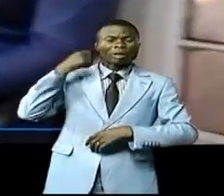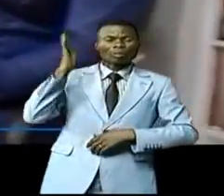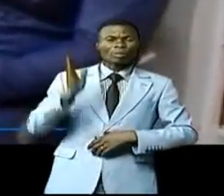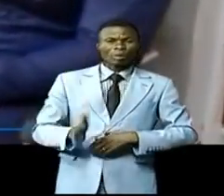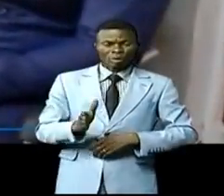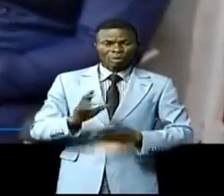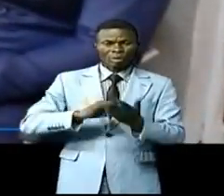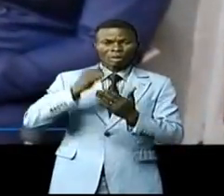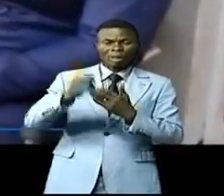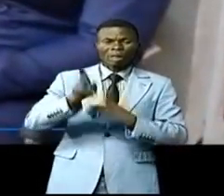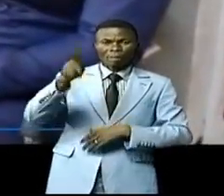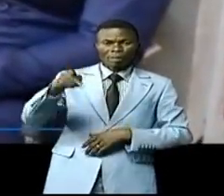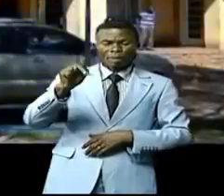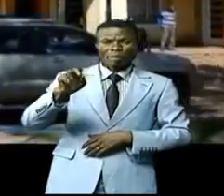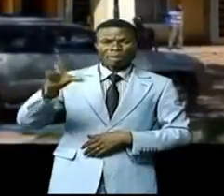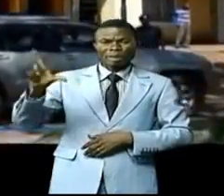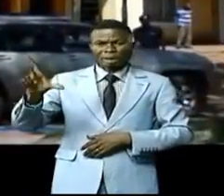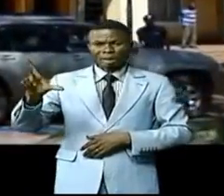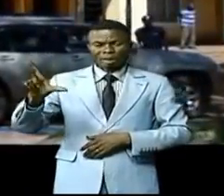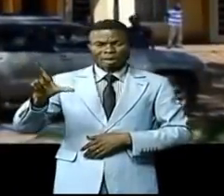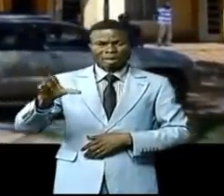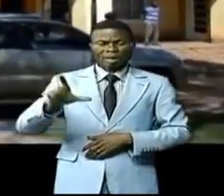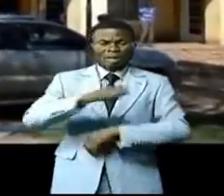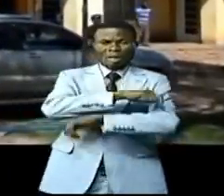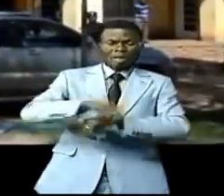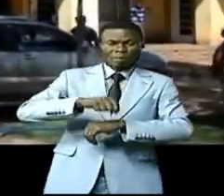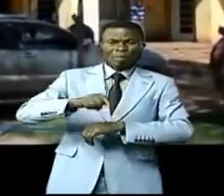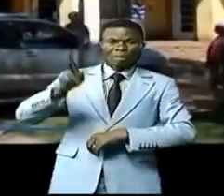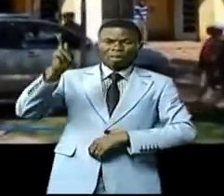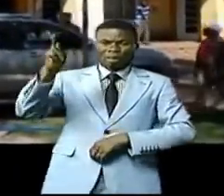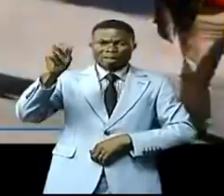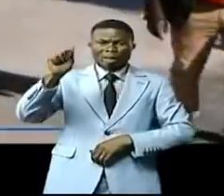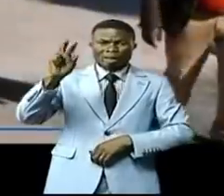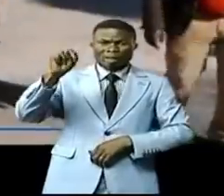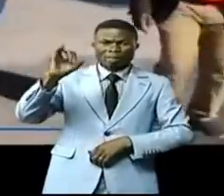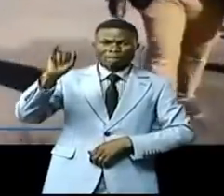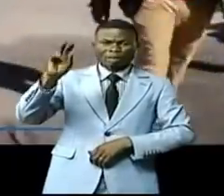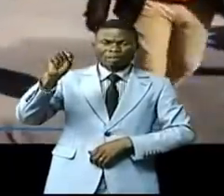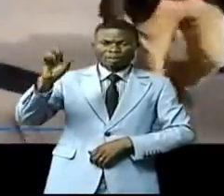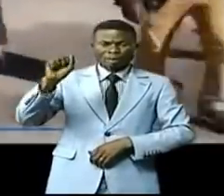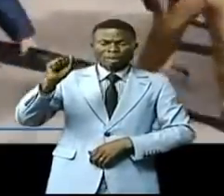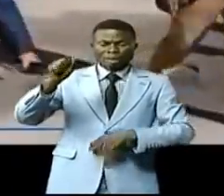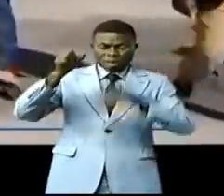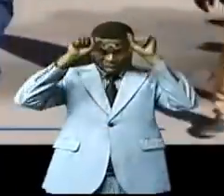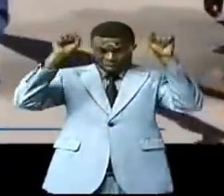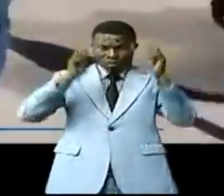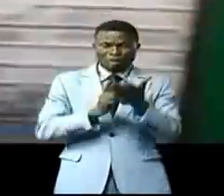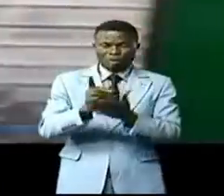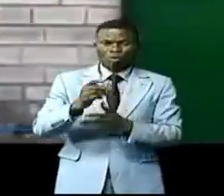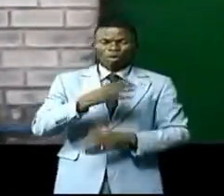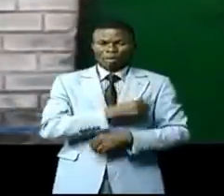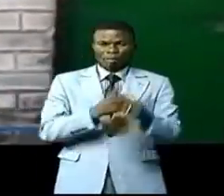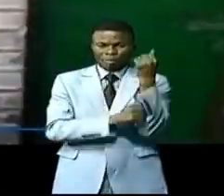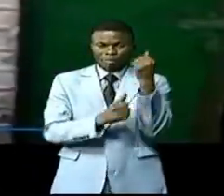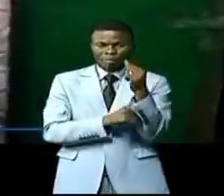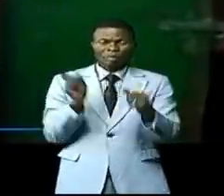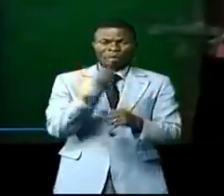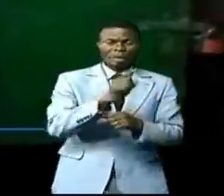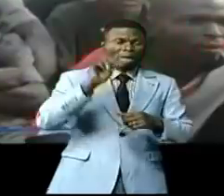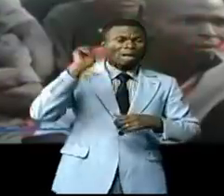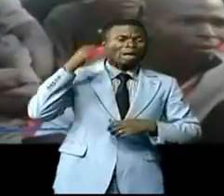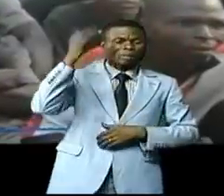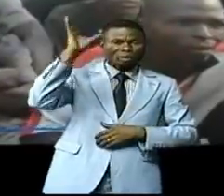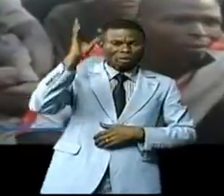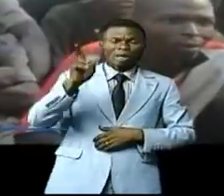reprochés des faits bénins. Après le parquet de Kamina, le numéro 1 de la Commission des droits de l'homme s'est dirigé à la prison centrale de